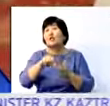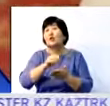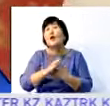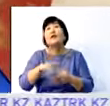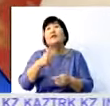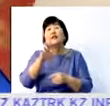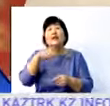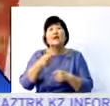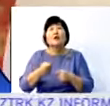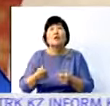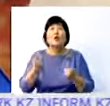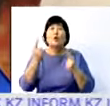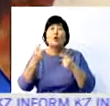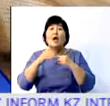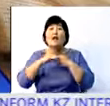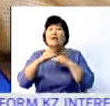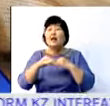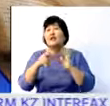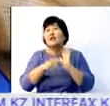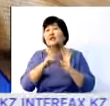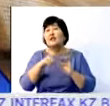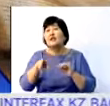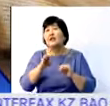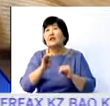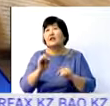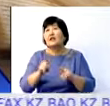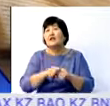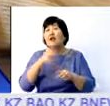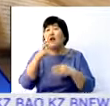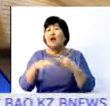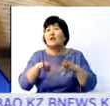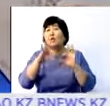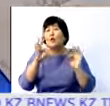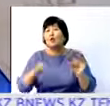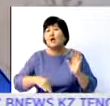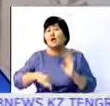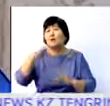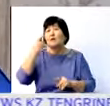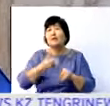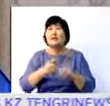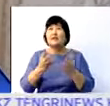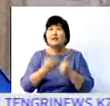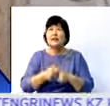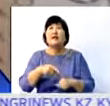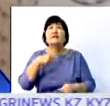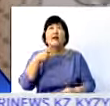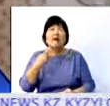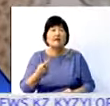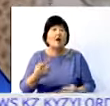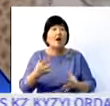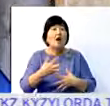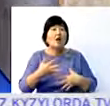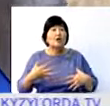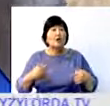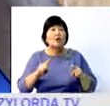Негізі елбасы ұлы даланың жеті қыры мақаласында аңстелу феномені әлемдік өнердегі биік белестерін бірі саналатынын айтты. Жануарлар